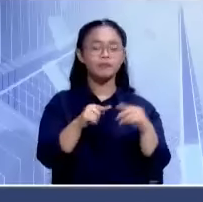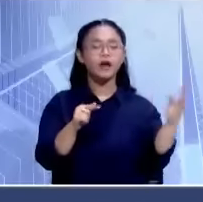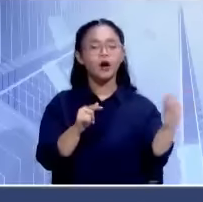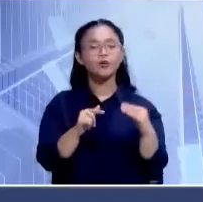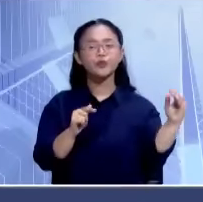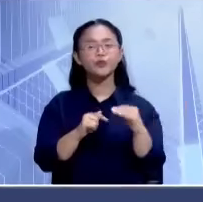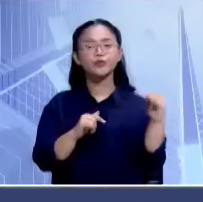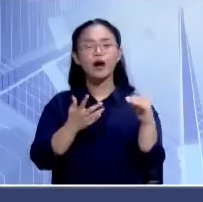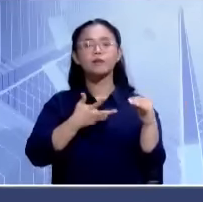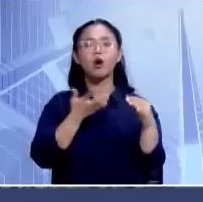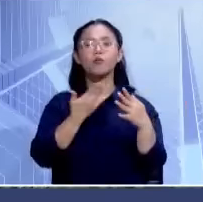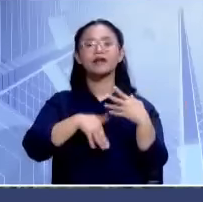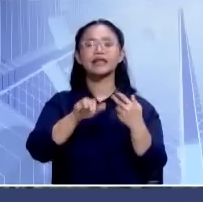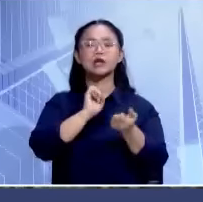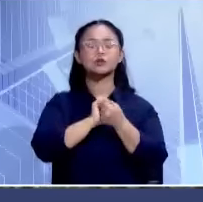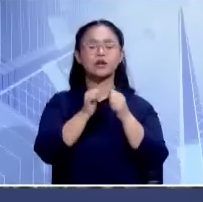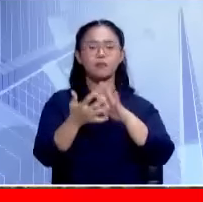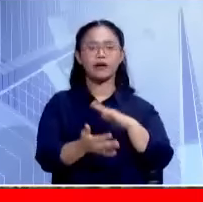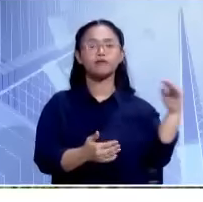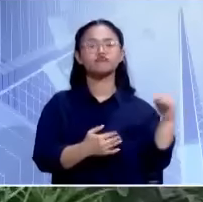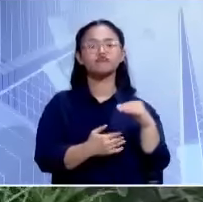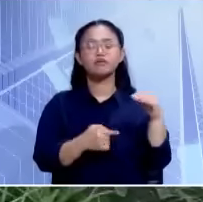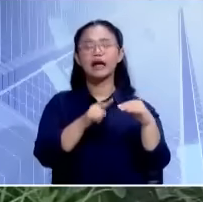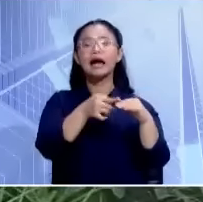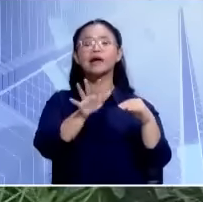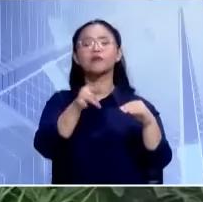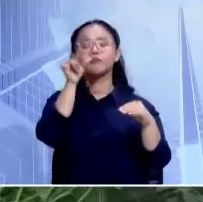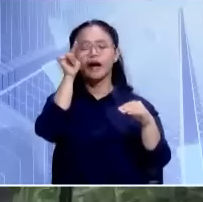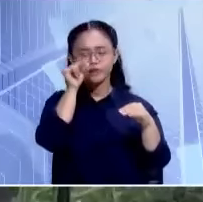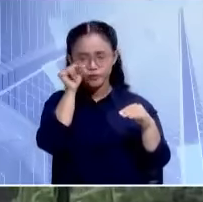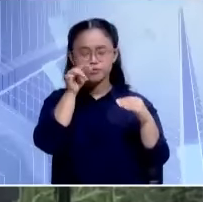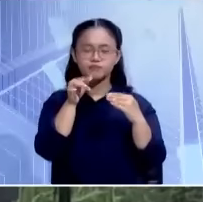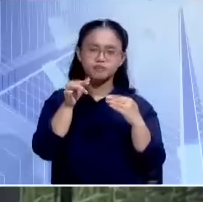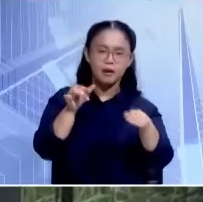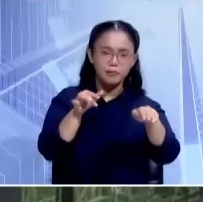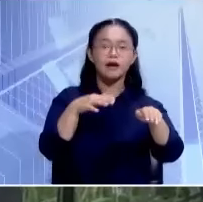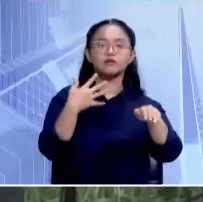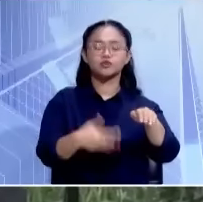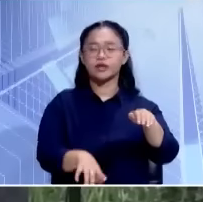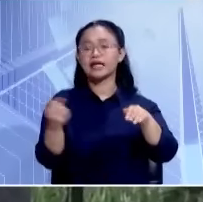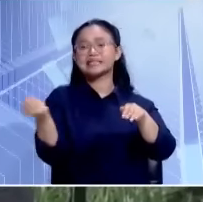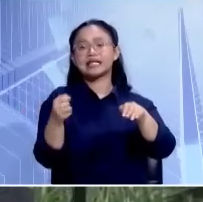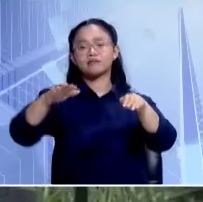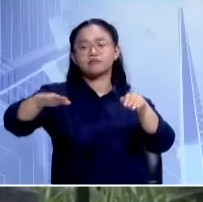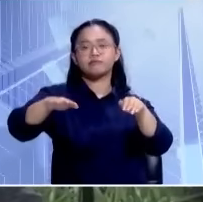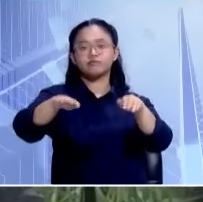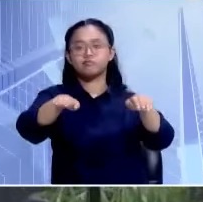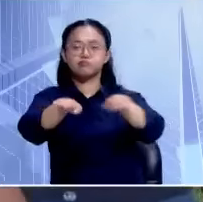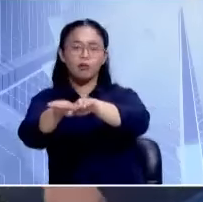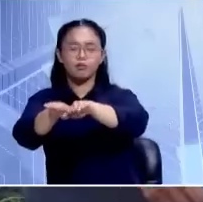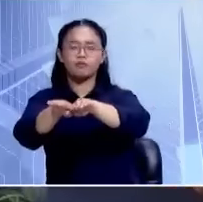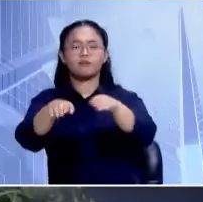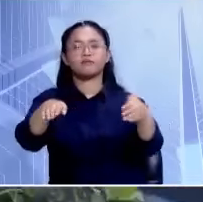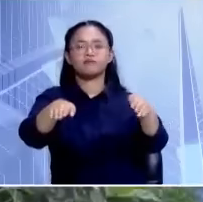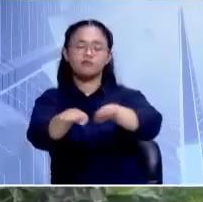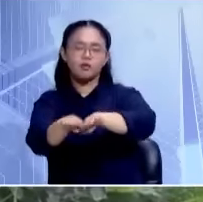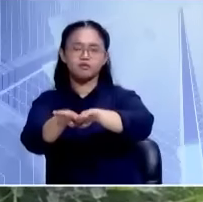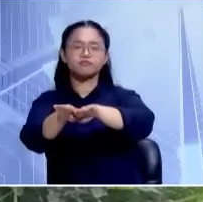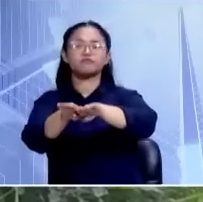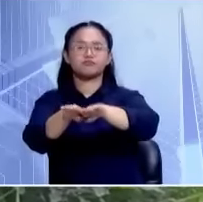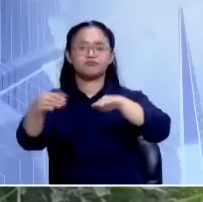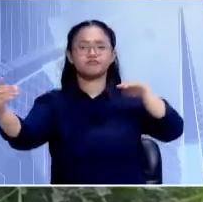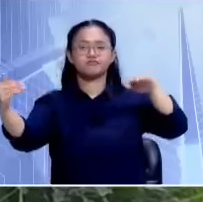arah Jember menuju Surabaya. Sopir minibus diduga mengantuk dan oleng ke kanan hingga bertabrakan dengan truk yang melaju dari arah